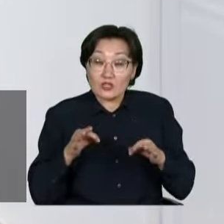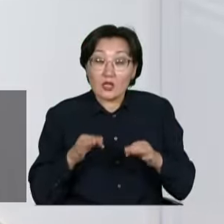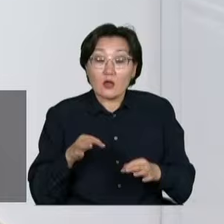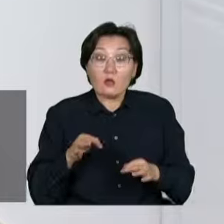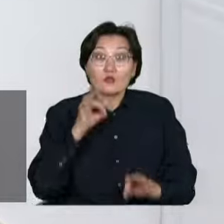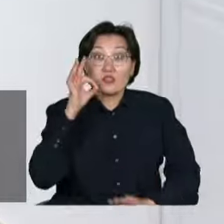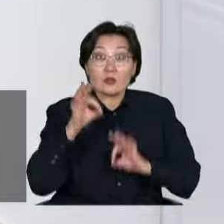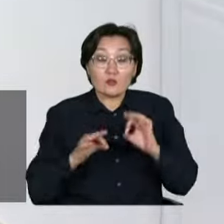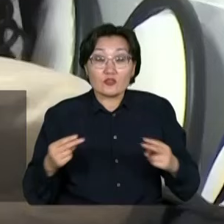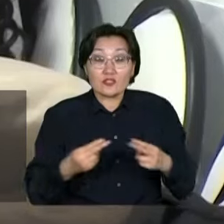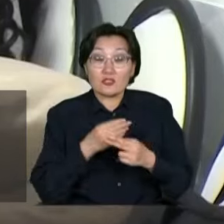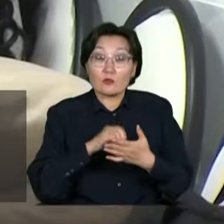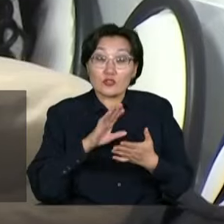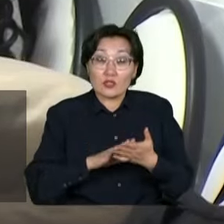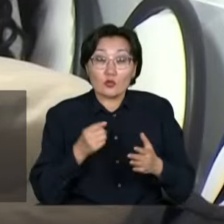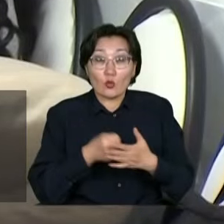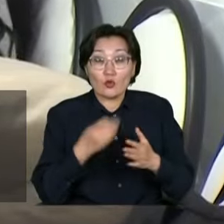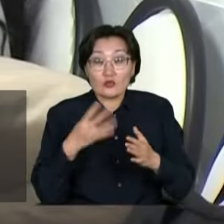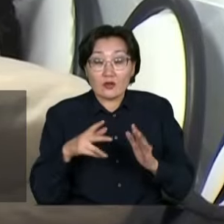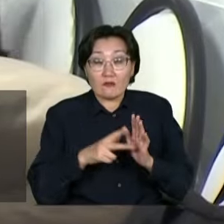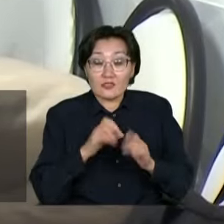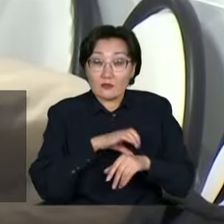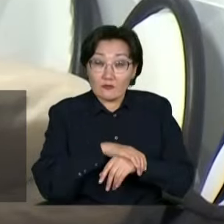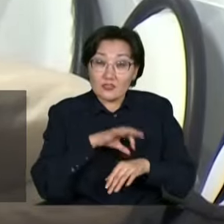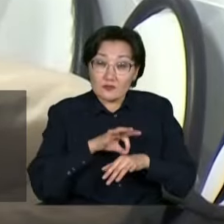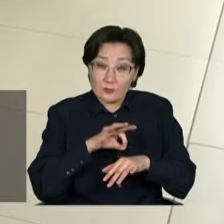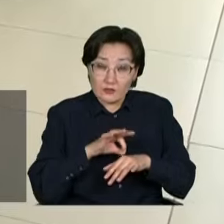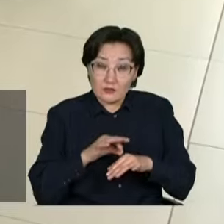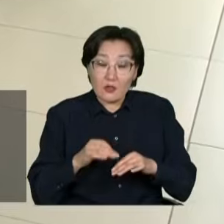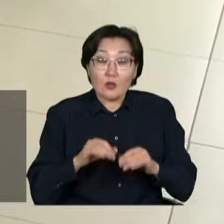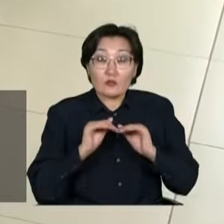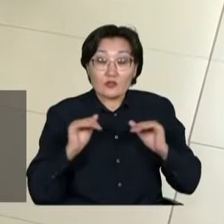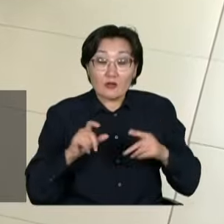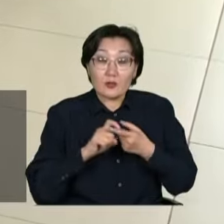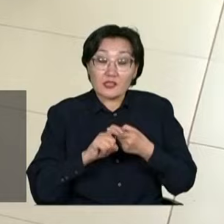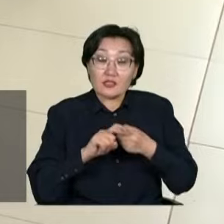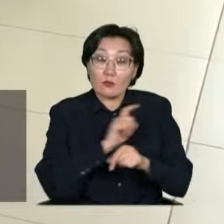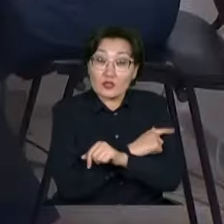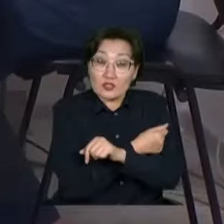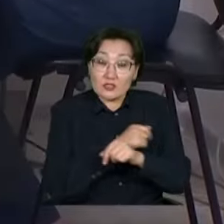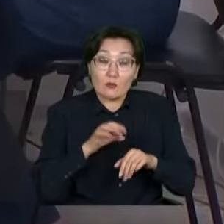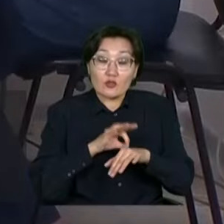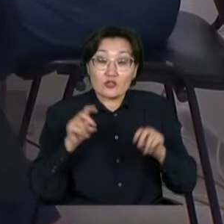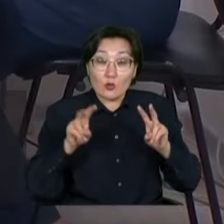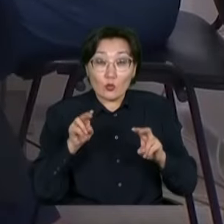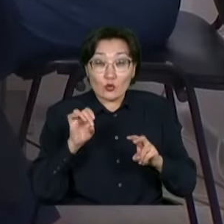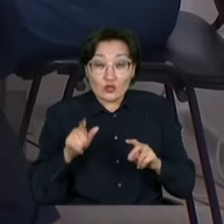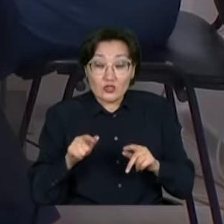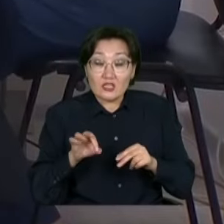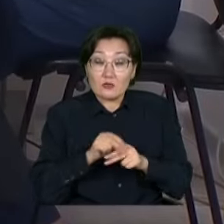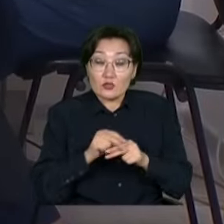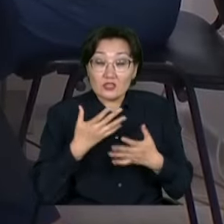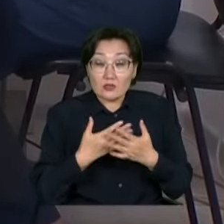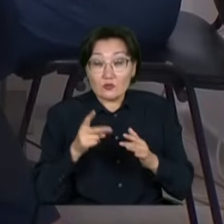сутки в столице регистрируют до 48 случаев заболевания. В детской инфекционной больнице с диагнозом корь лечится